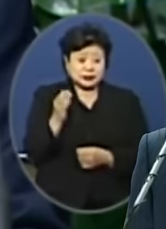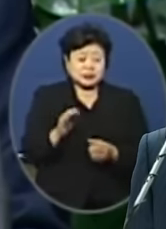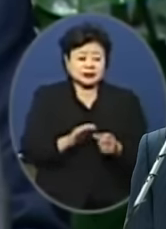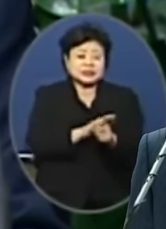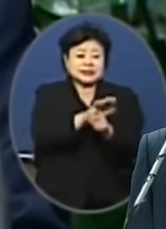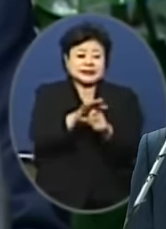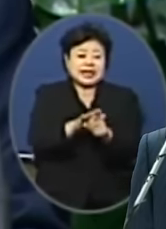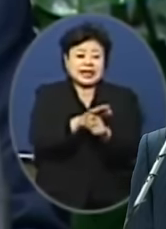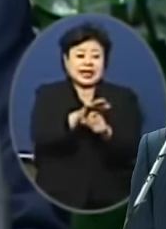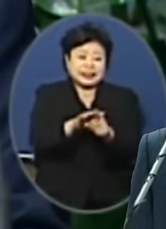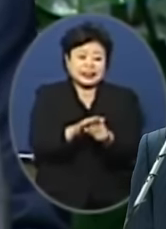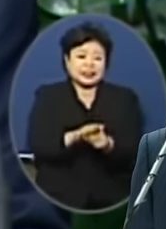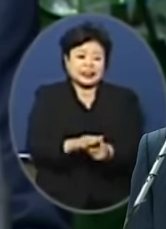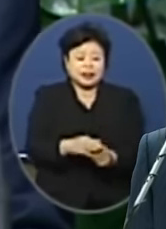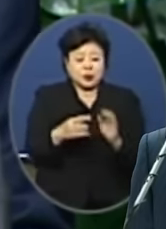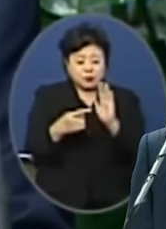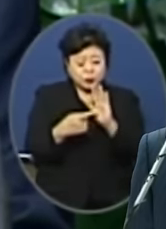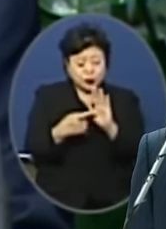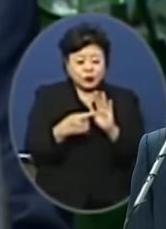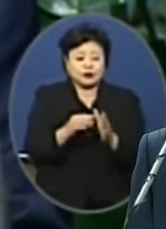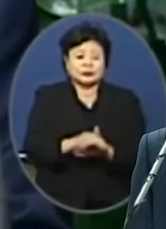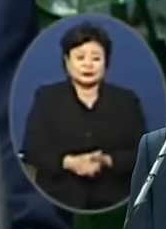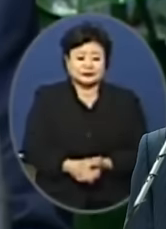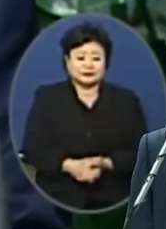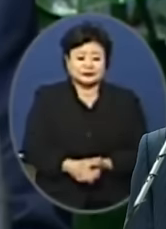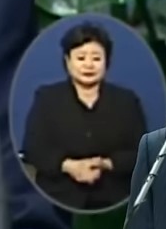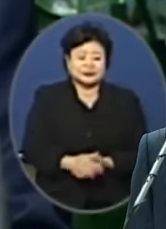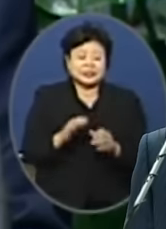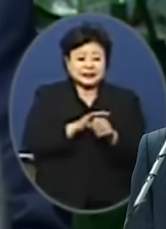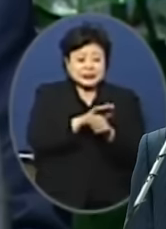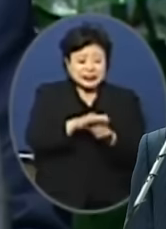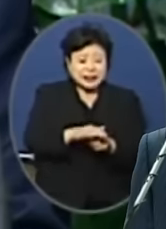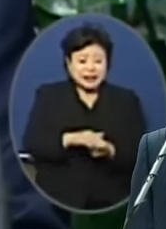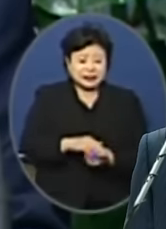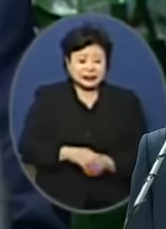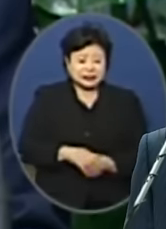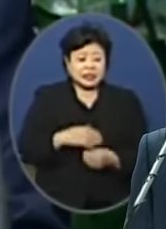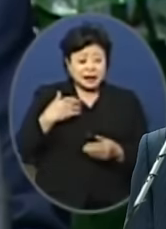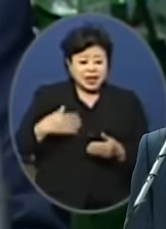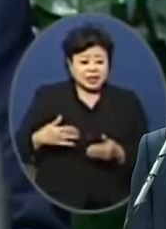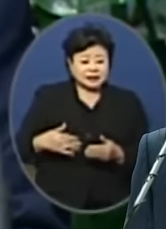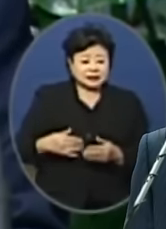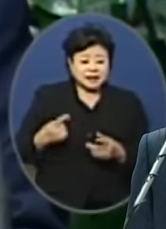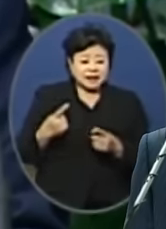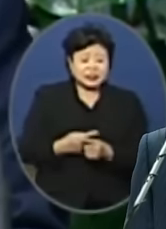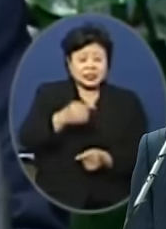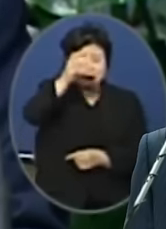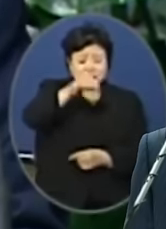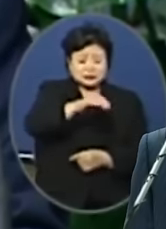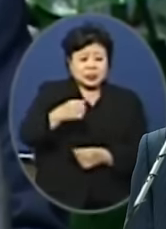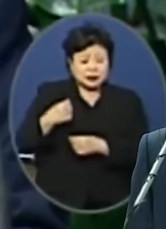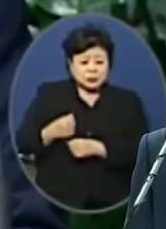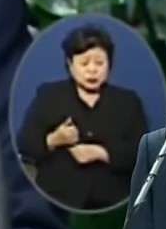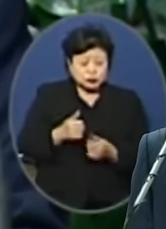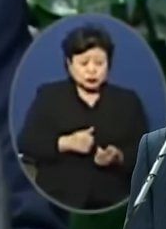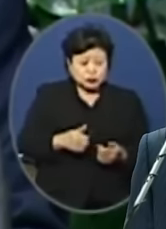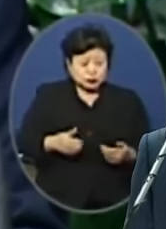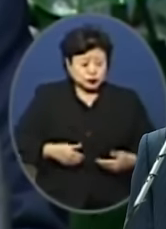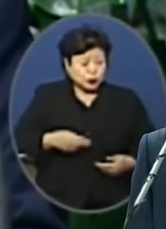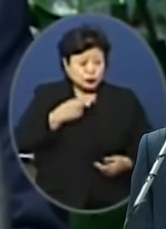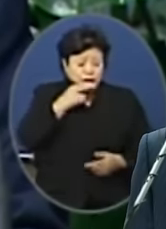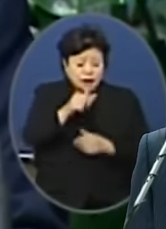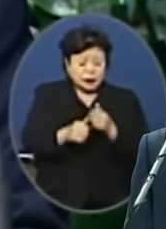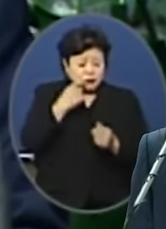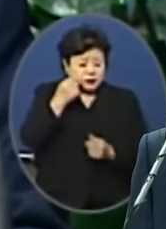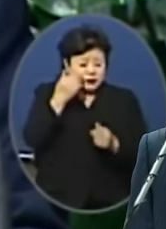사랑의 표정이 아니고 뭐냐? 사랑도 안 하는데 대신해서 여러분 십자가 걸머지고 죽을 리가 있겠습니까? 우리